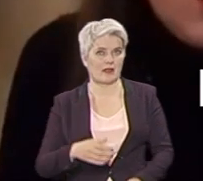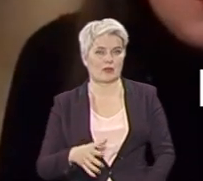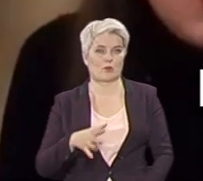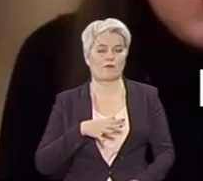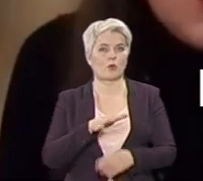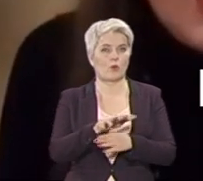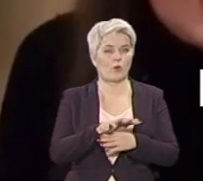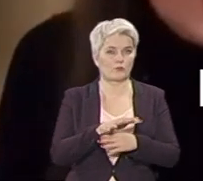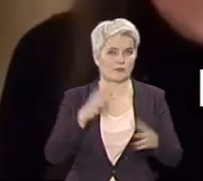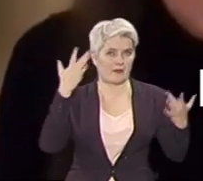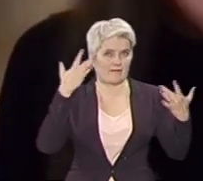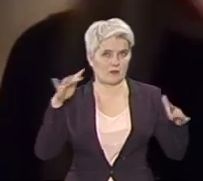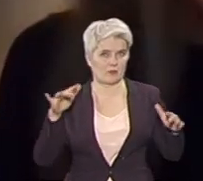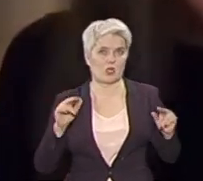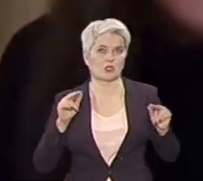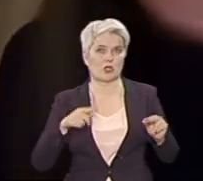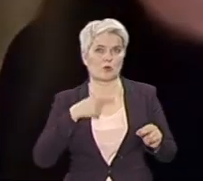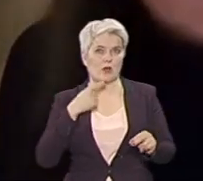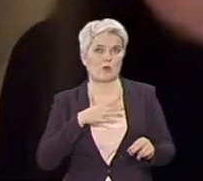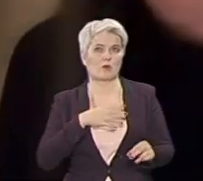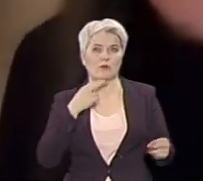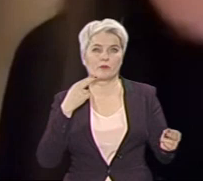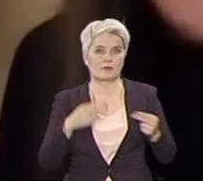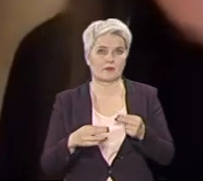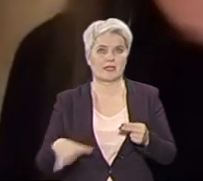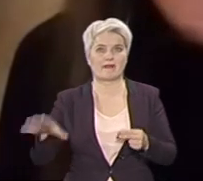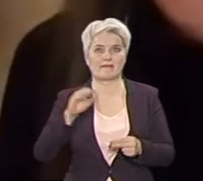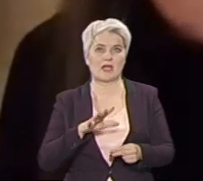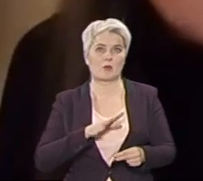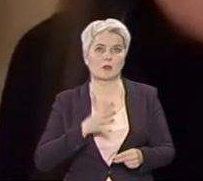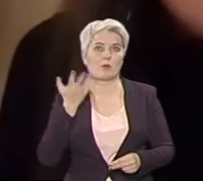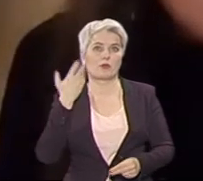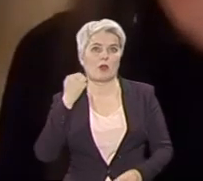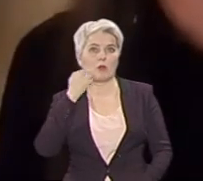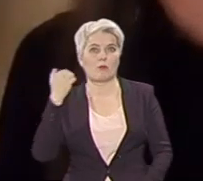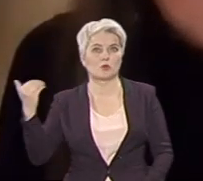абсолютно випадково. Але, чесно кажучи, було б найкрасивіше, щоб це все сталося саме під час